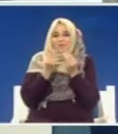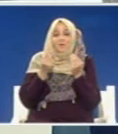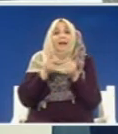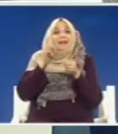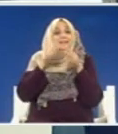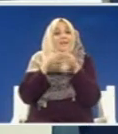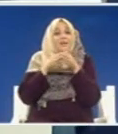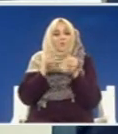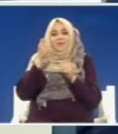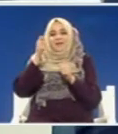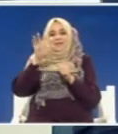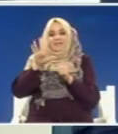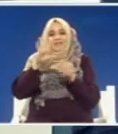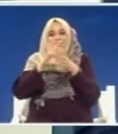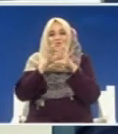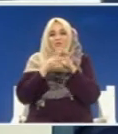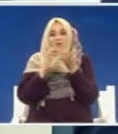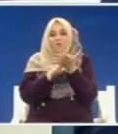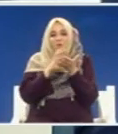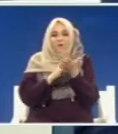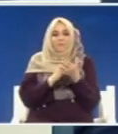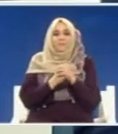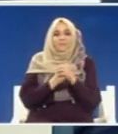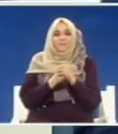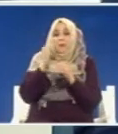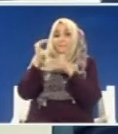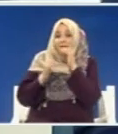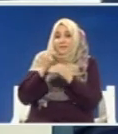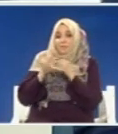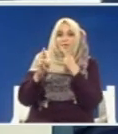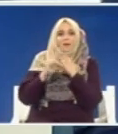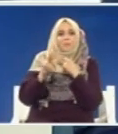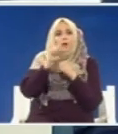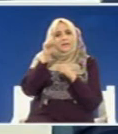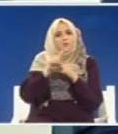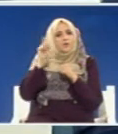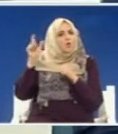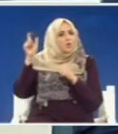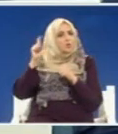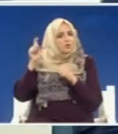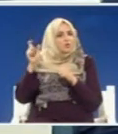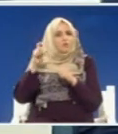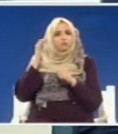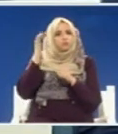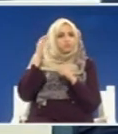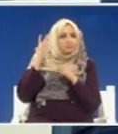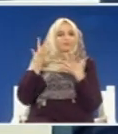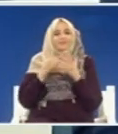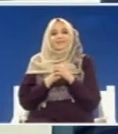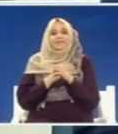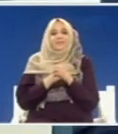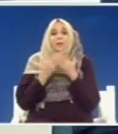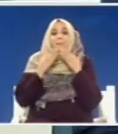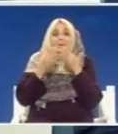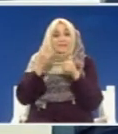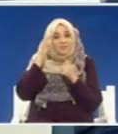سهل عبر خامسة القرآن الكريم من الجزائر برنامجكم اليومي يجيب عن أسئلتكم الدينية وانشغالاتكم الفقهية. شكرا يونس.